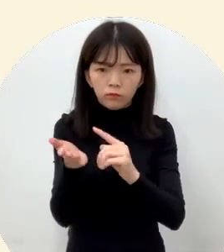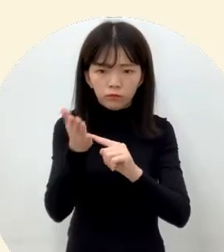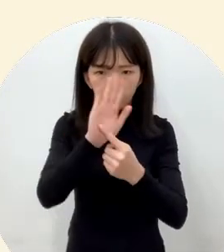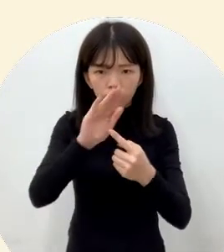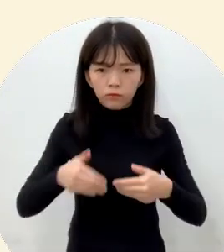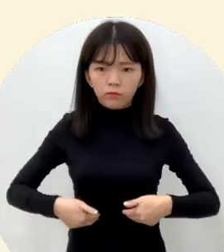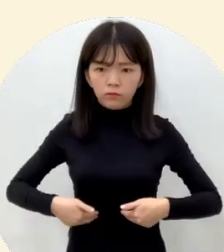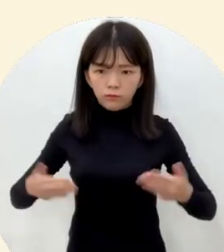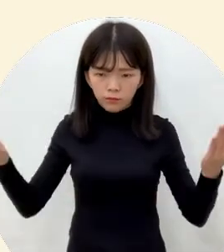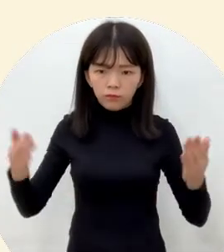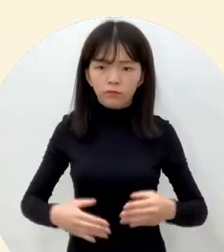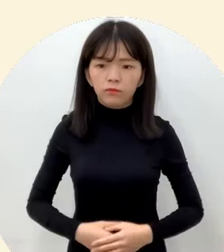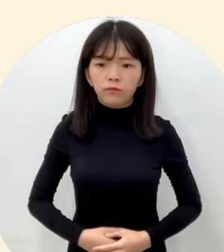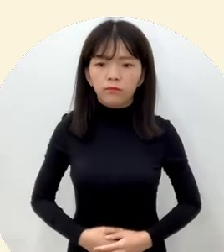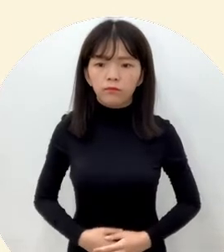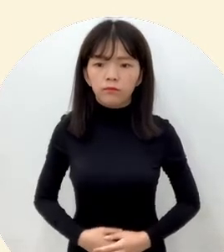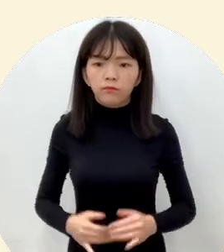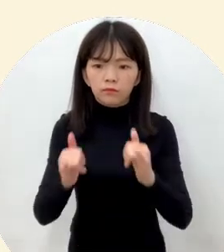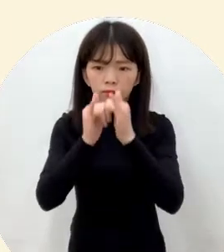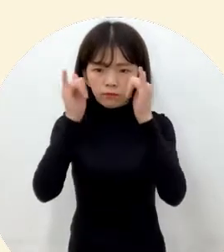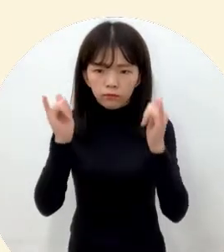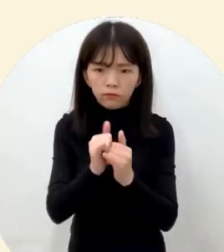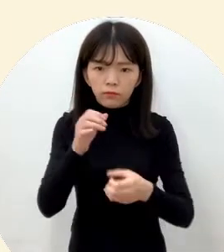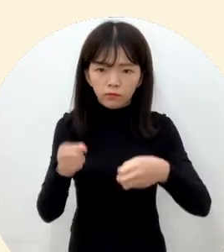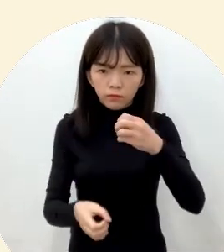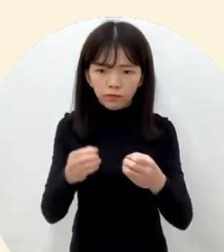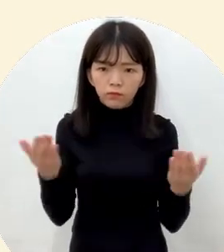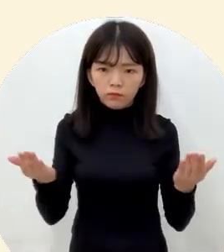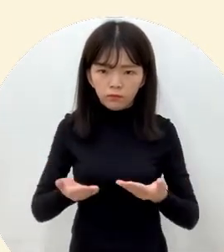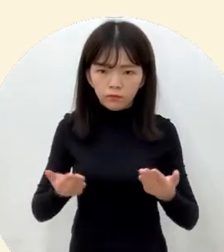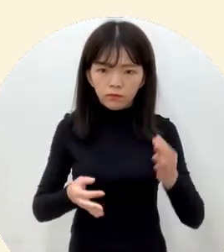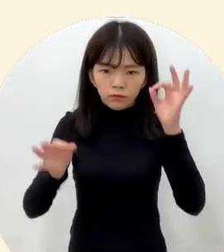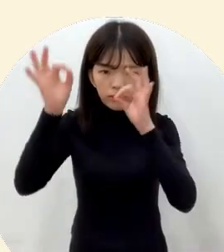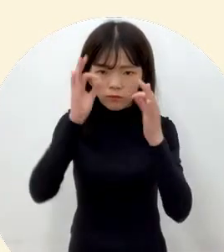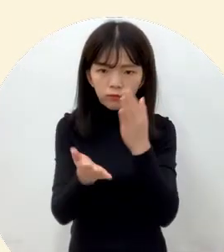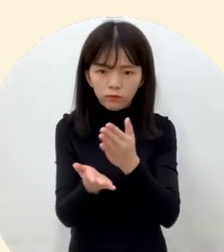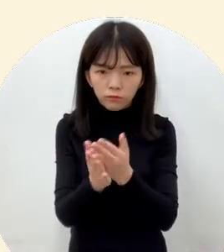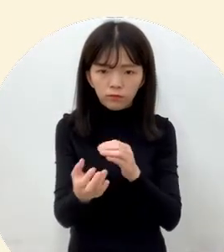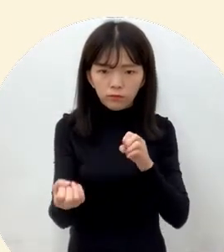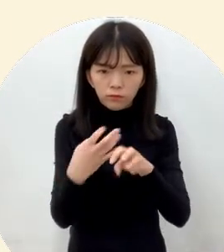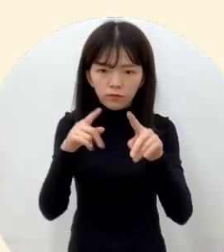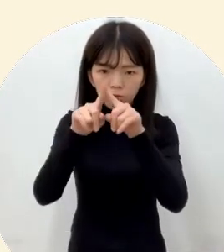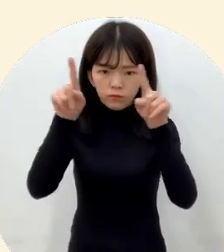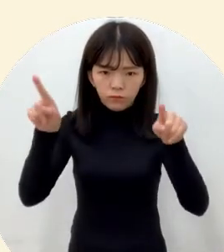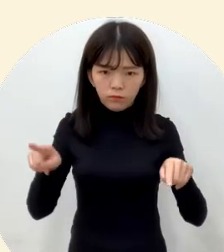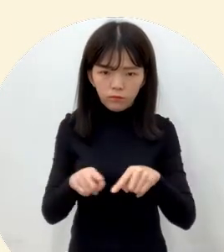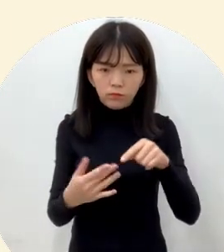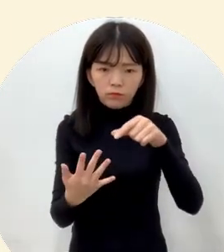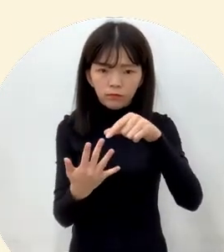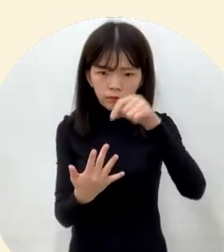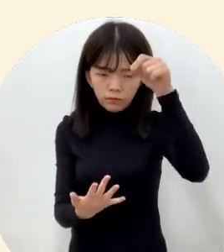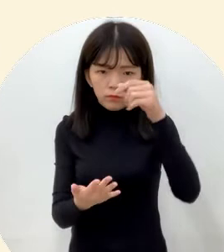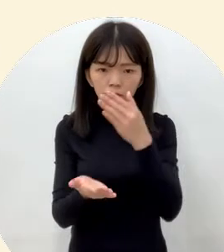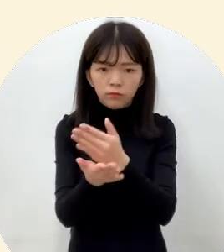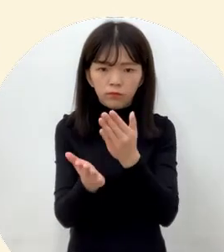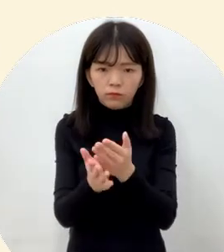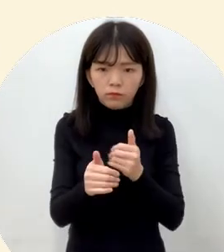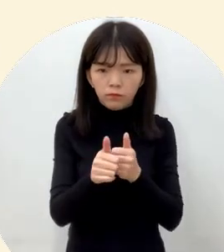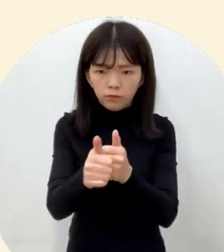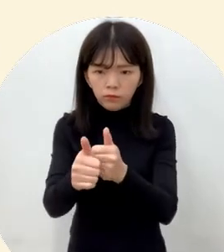없습니다. 사회, 과학, 직업탐구 영역에서 답안지 작성은 선택 과목의 순서에